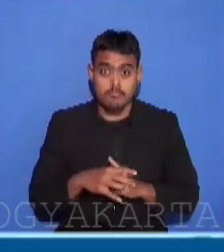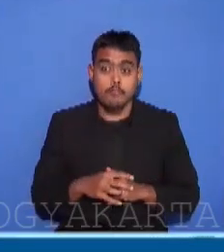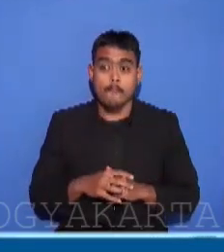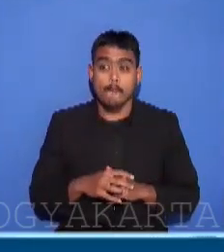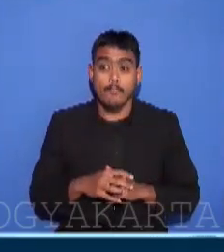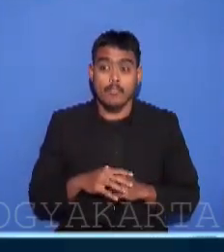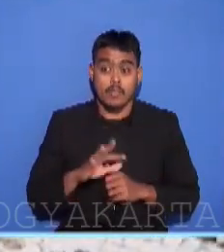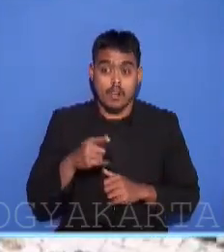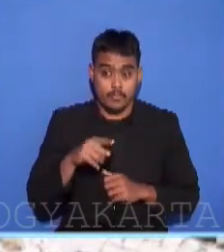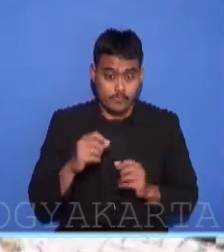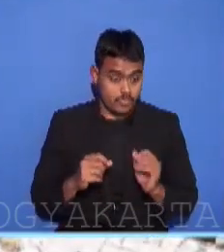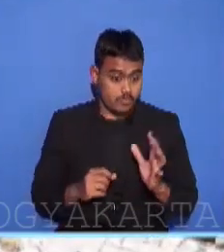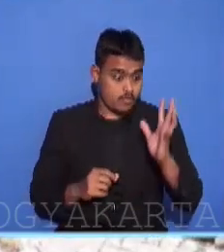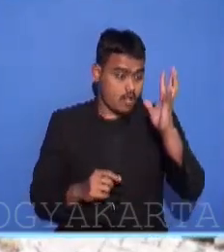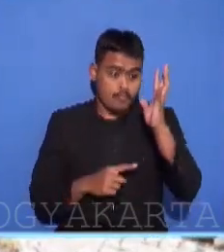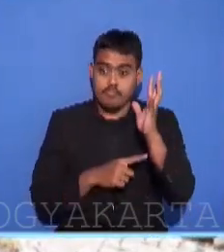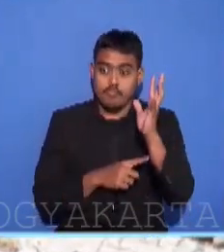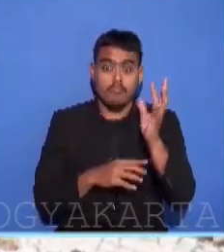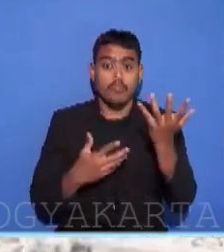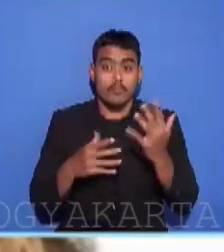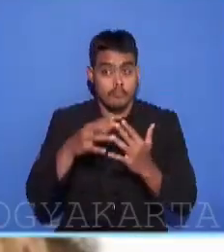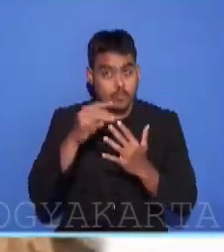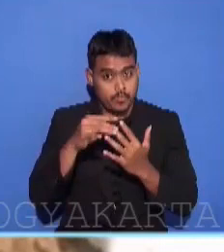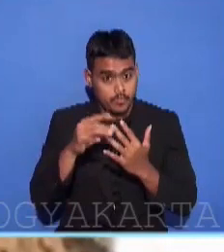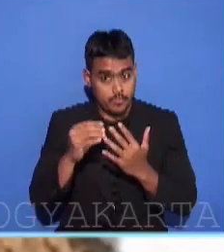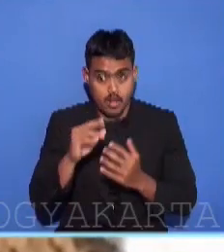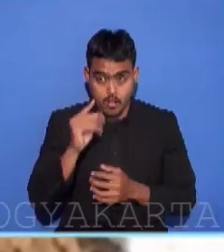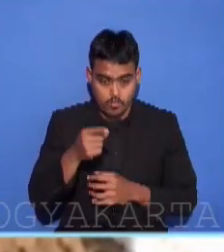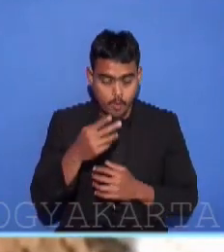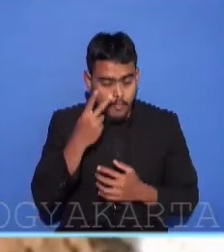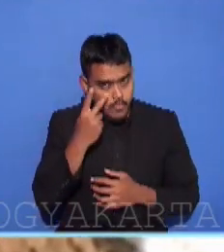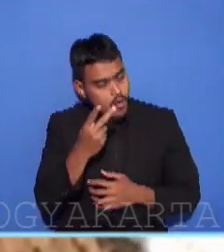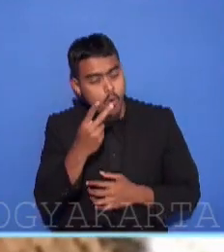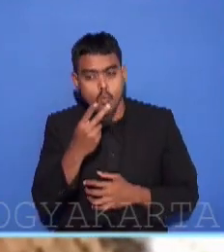menawi tanaman meniko kisah pilihan minongko tanaman kanggih reboisasi lalat dan kritis